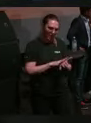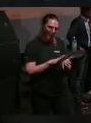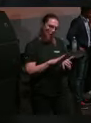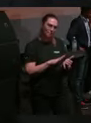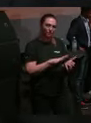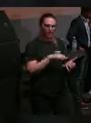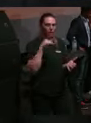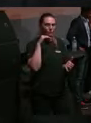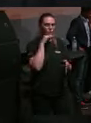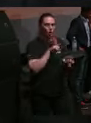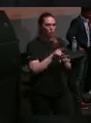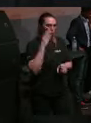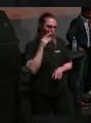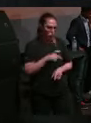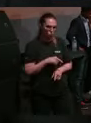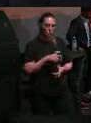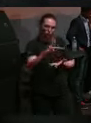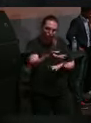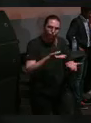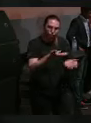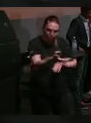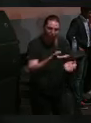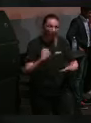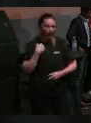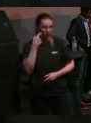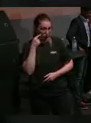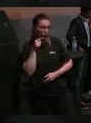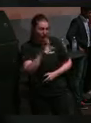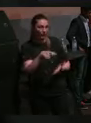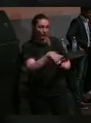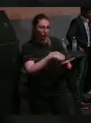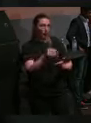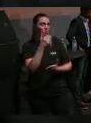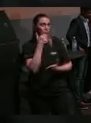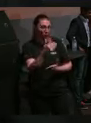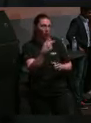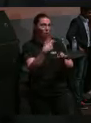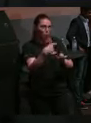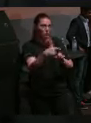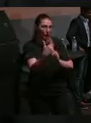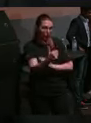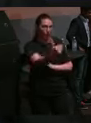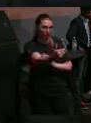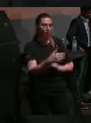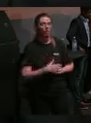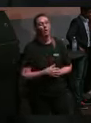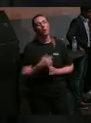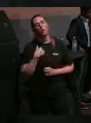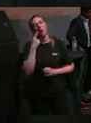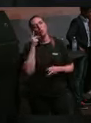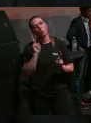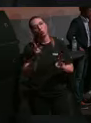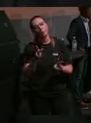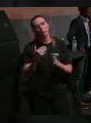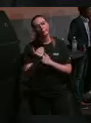utbyggingen. Så jeg tror at dette skal gå veldig bra for Utsira sitt vedkommende. Og så tror jeg også at